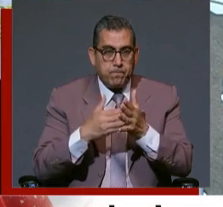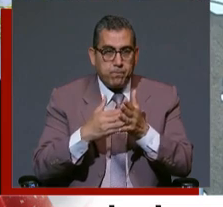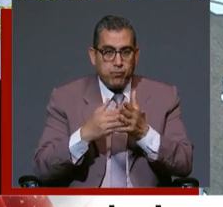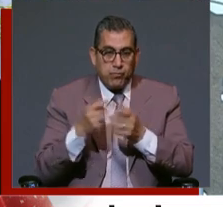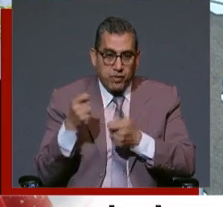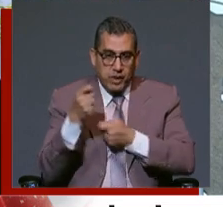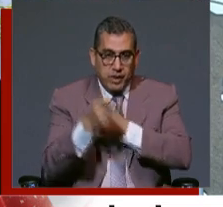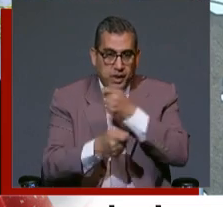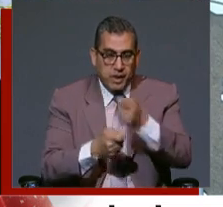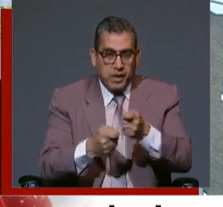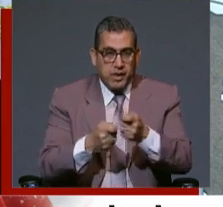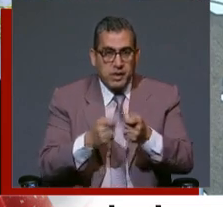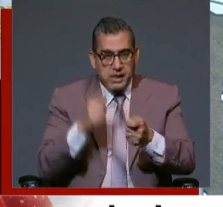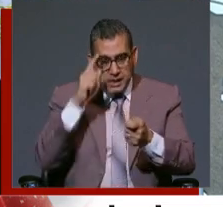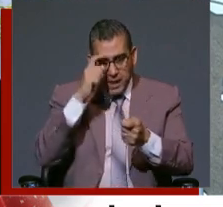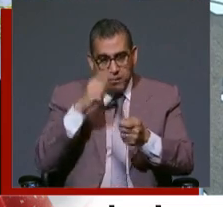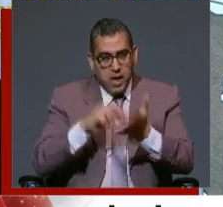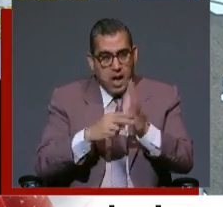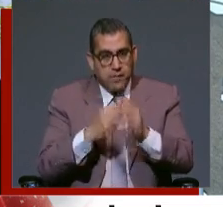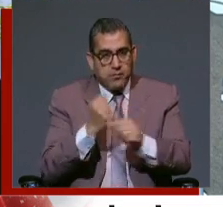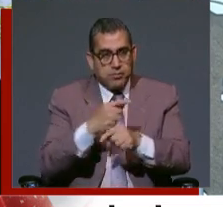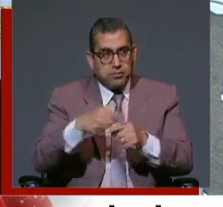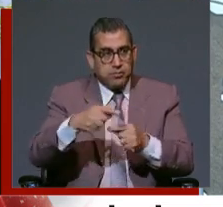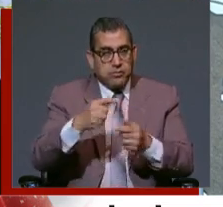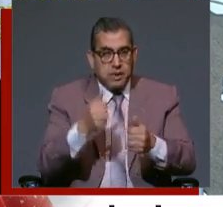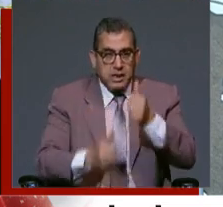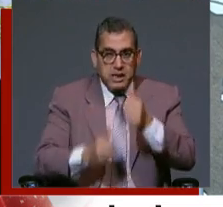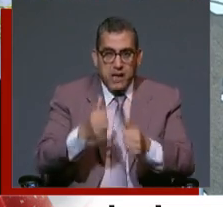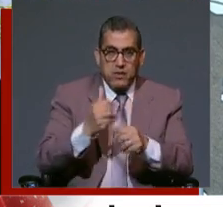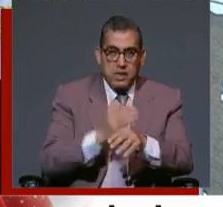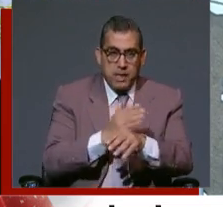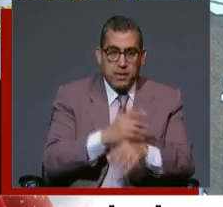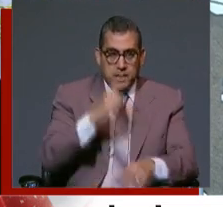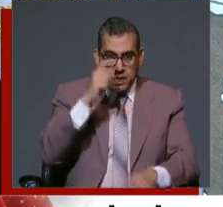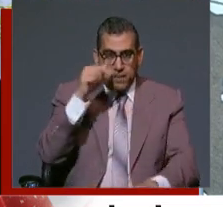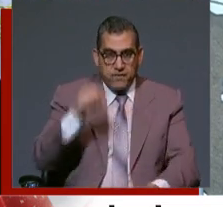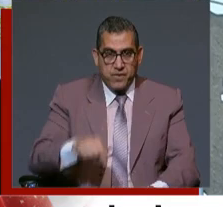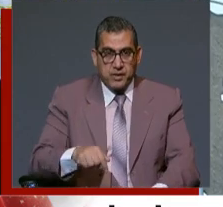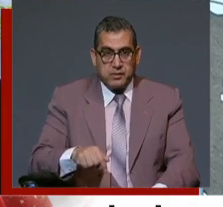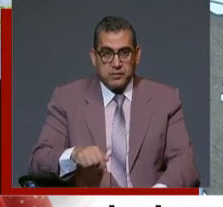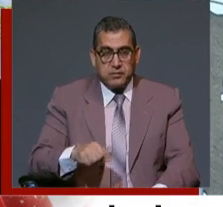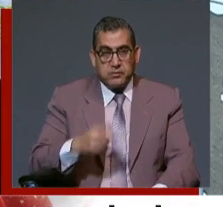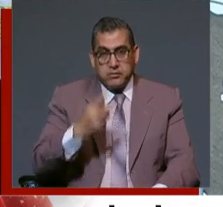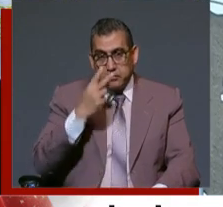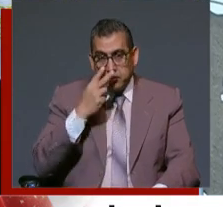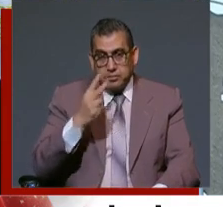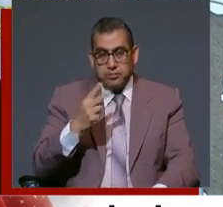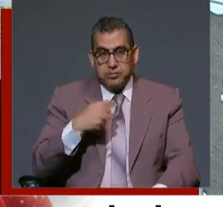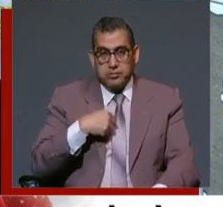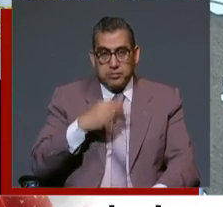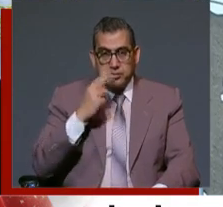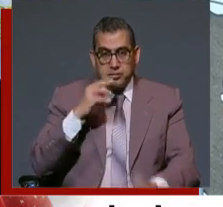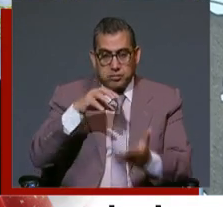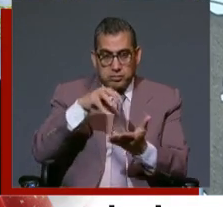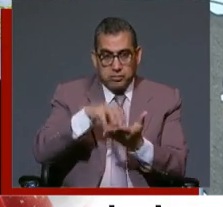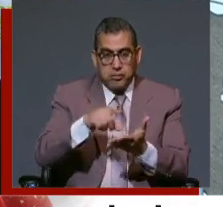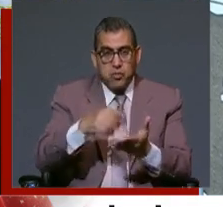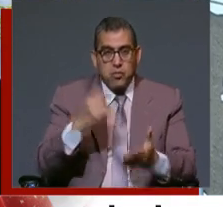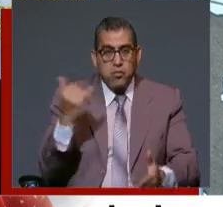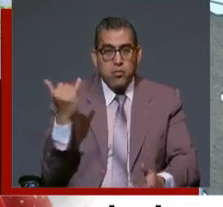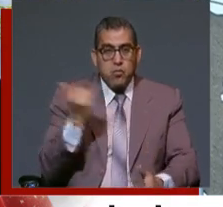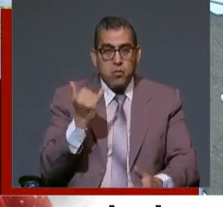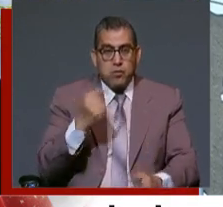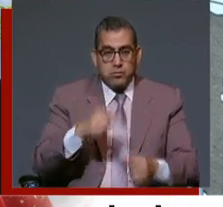إجراءات معقدة في بيئة تنافسية للغاية. في نظري فإن القضية الرئيسية